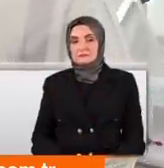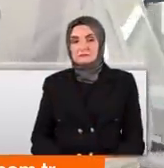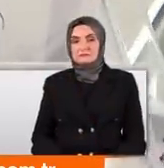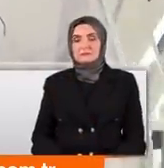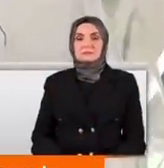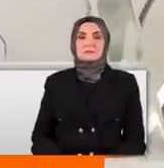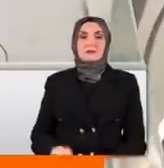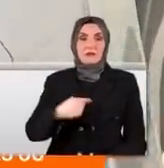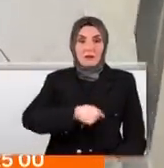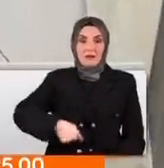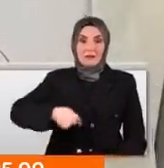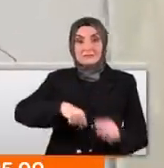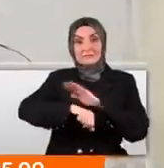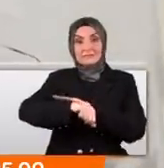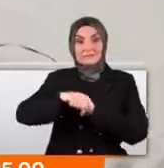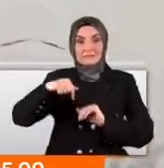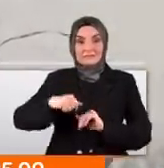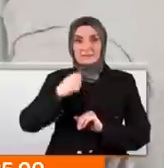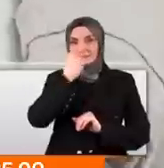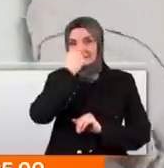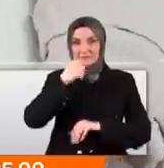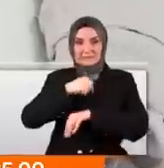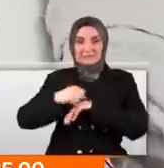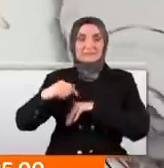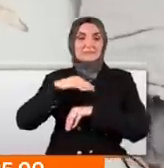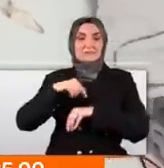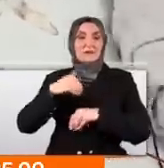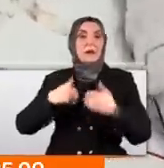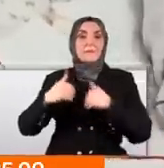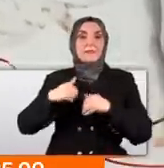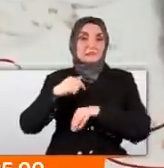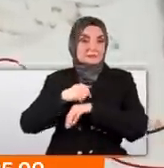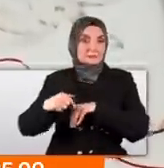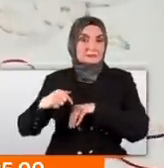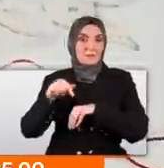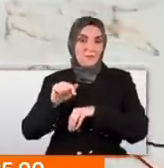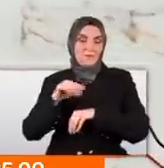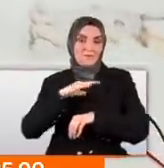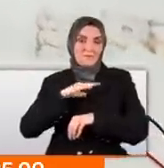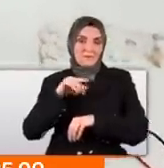yara izi var. Bu bir ameliyat izi ve o yüzden bu hastaneye getirilmişti.